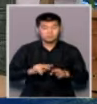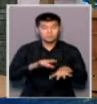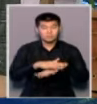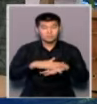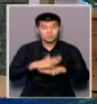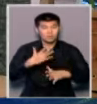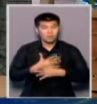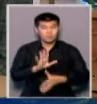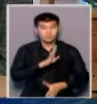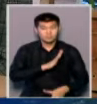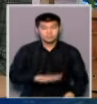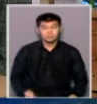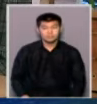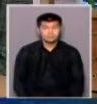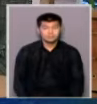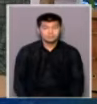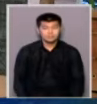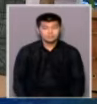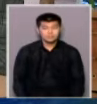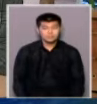есептеуге көмектеседі.